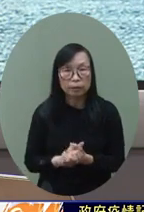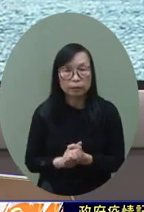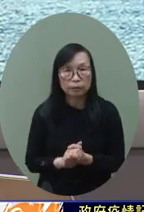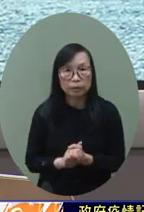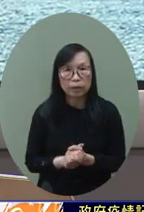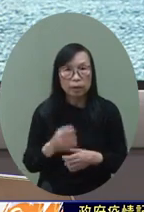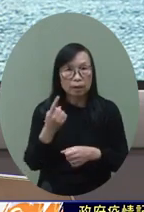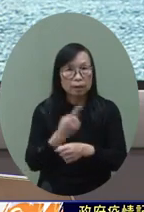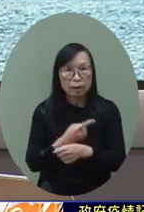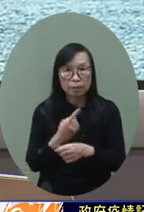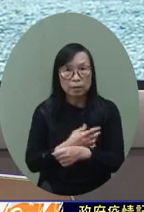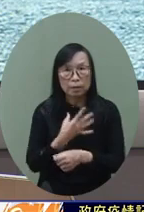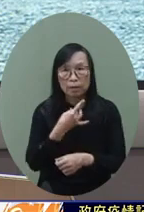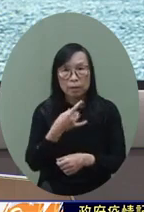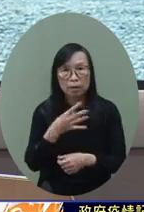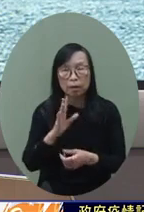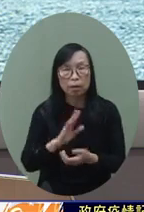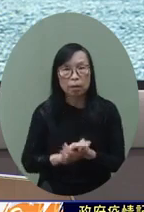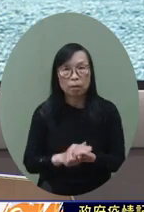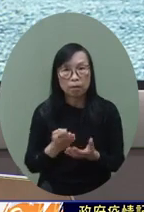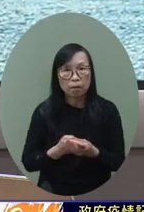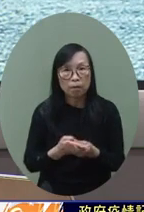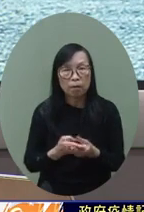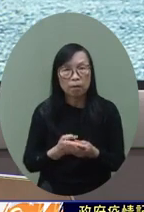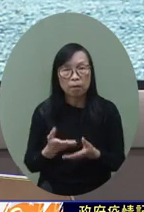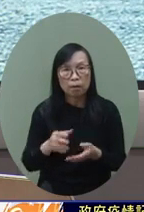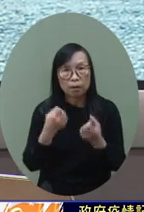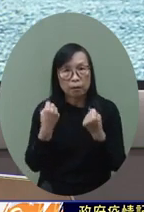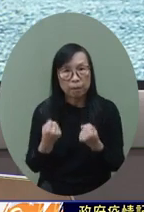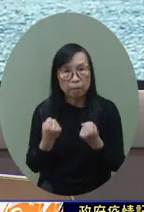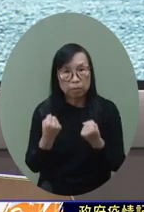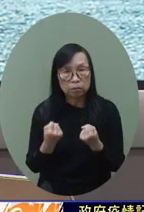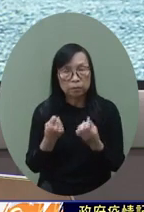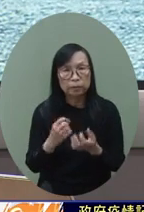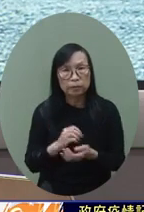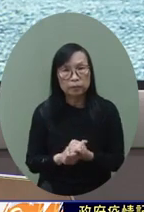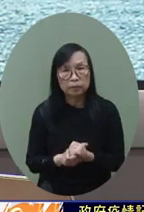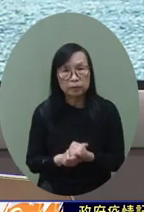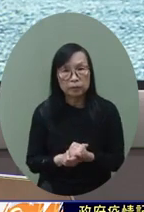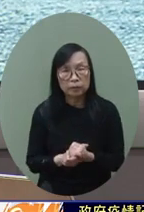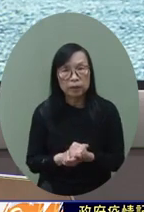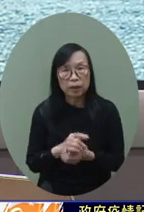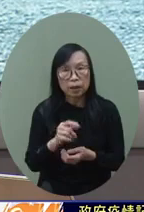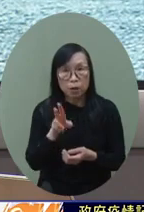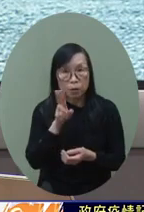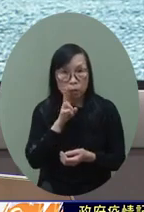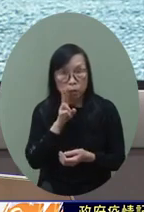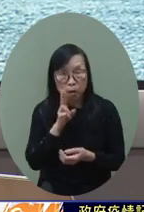我哋暫時未有咩方案嘅，不過一般嚟講，如果喺即係如果你係一